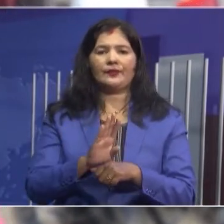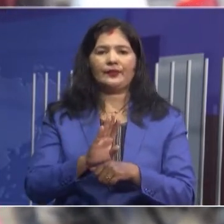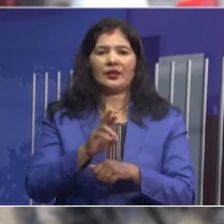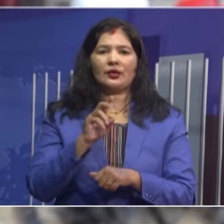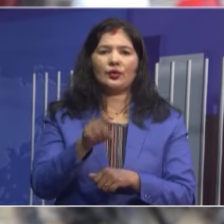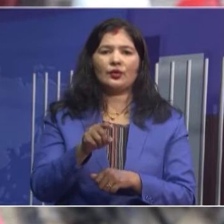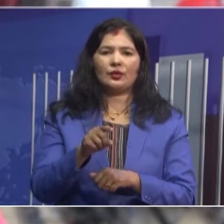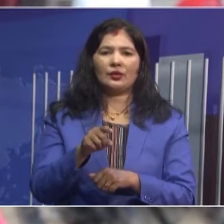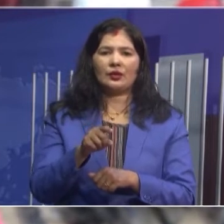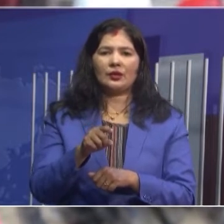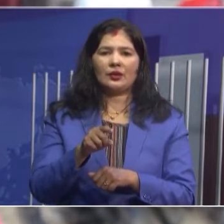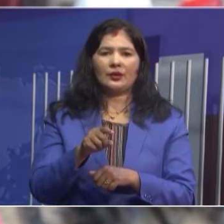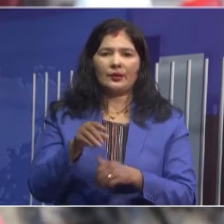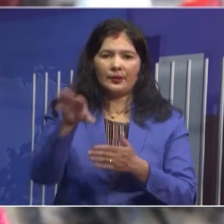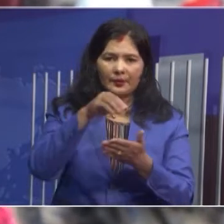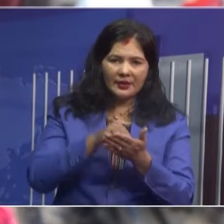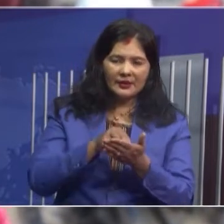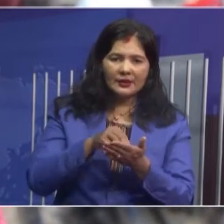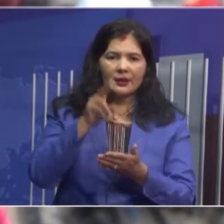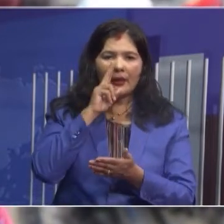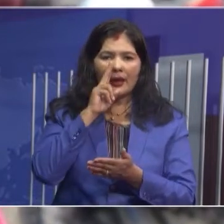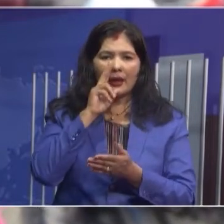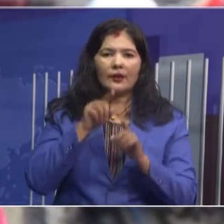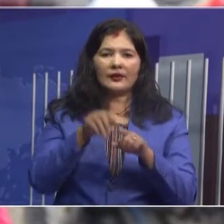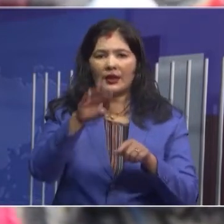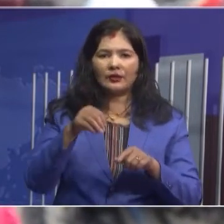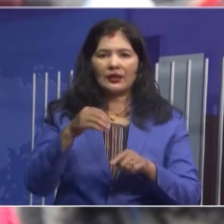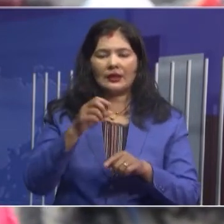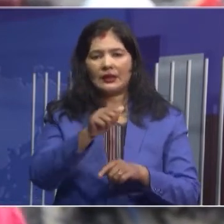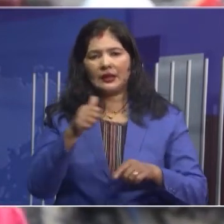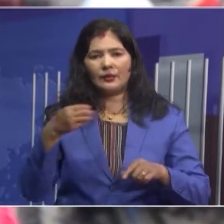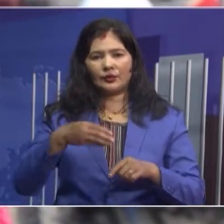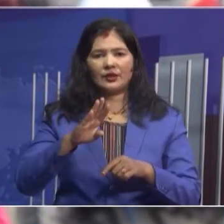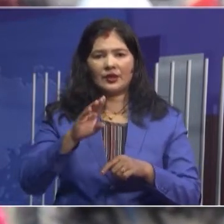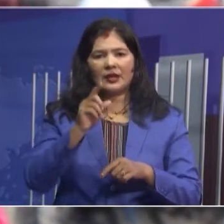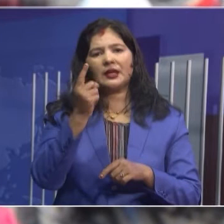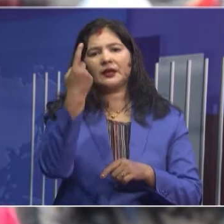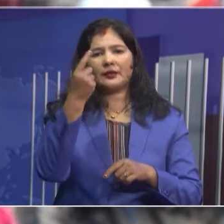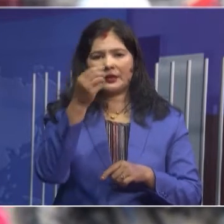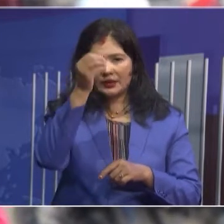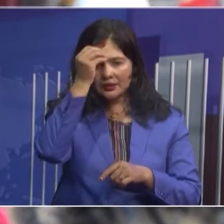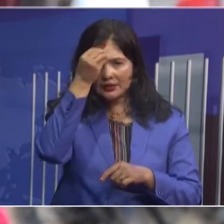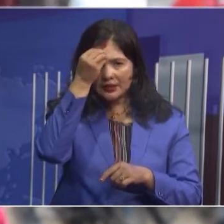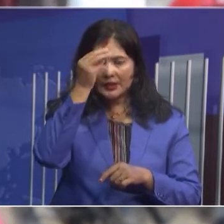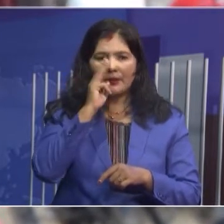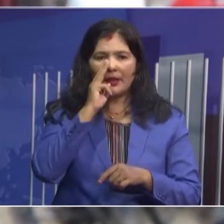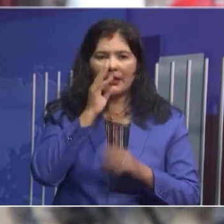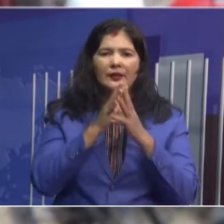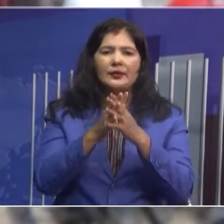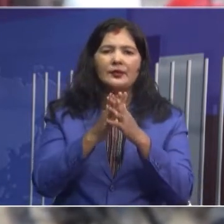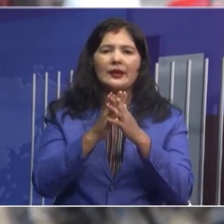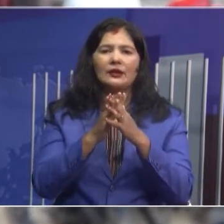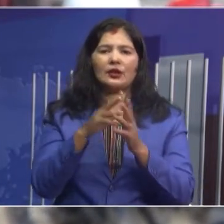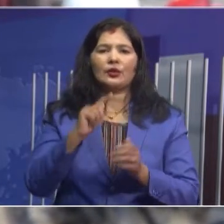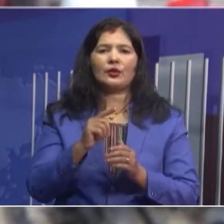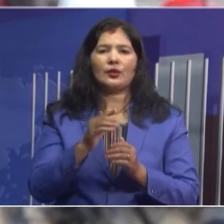चाहिँ बिचमा पनि तपाईँहरू चाहिँ आउँदाखेरि राम्रो हुन्थ्यो एकैचोटि चाहिँ दसैँमा मान्छेहरू भिडभाडको बेलामा अकस्मात आउनुहुन्छ नि त्यसले गर्दा